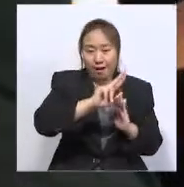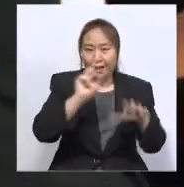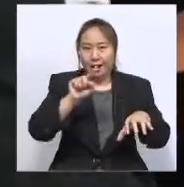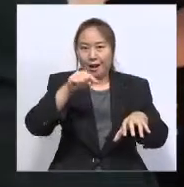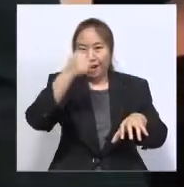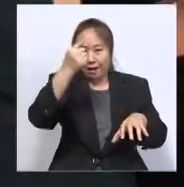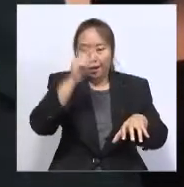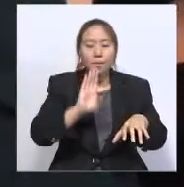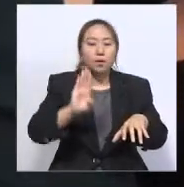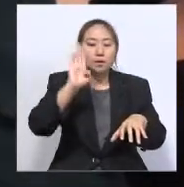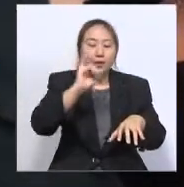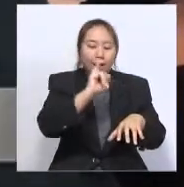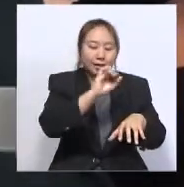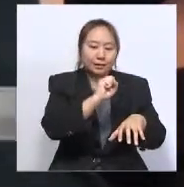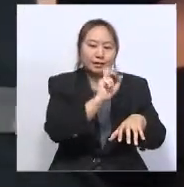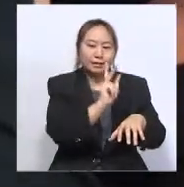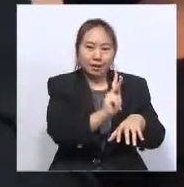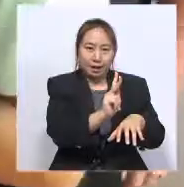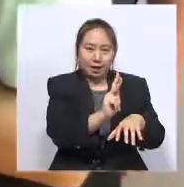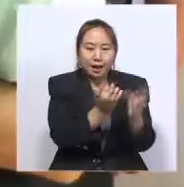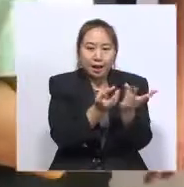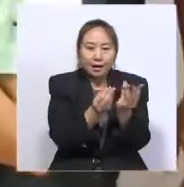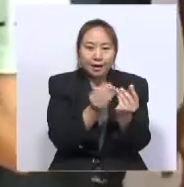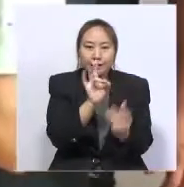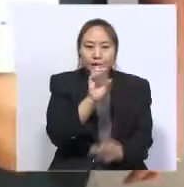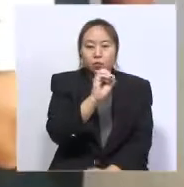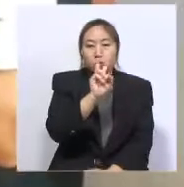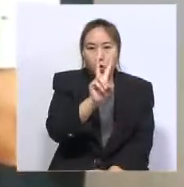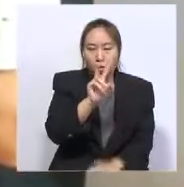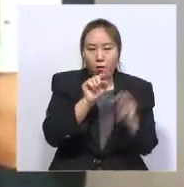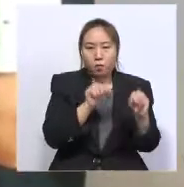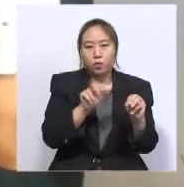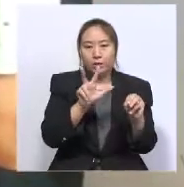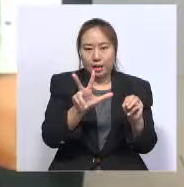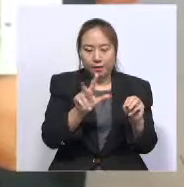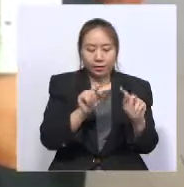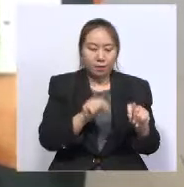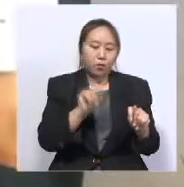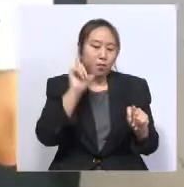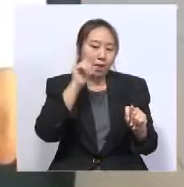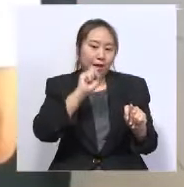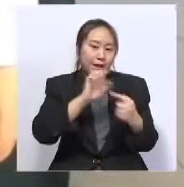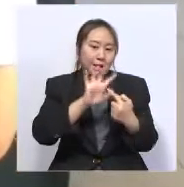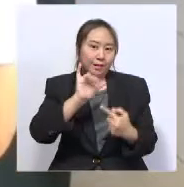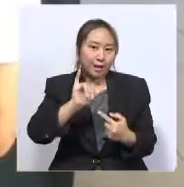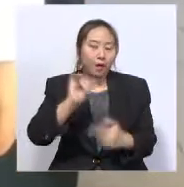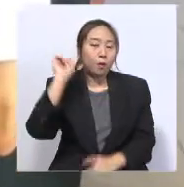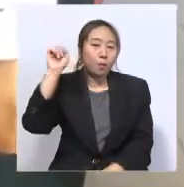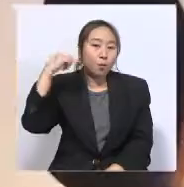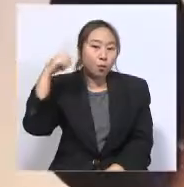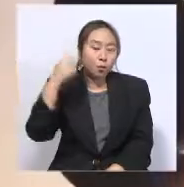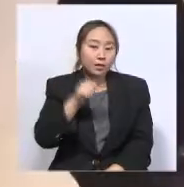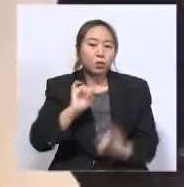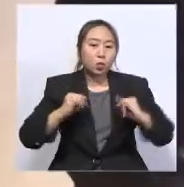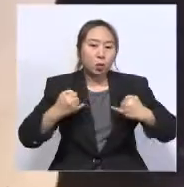รกคือห้างหุ้นส่วนจำกัด IHK Trading เลขที่702หมู่ที่3ตำบลแม่สายของนางพัทวินเสริมเส